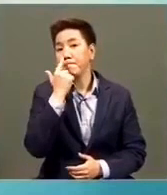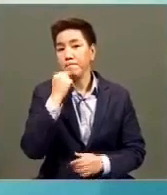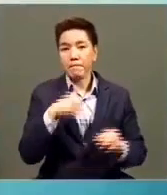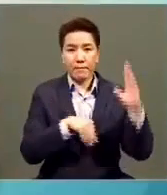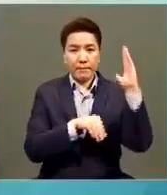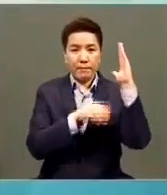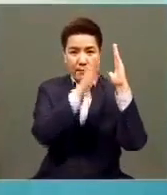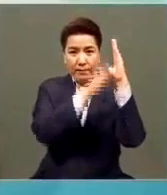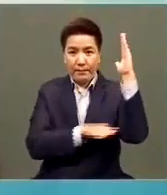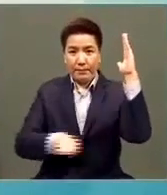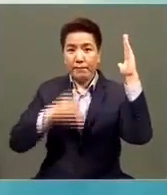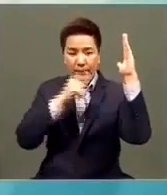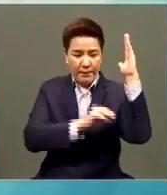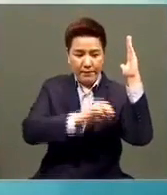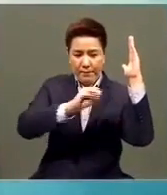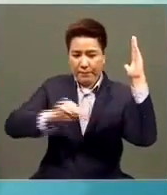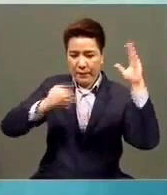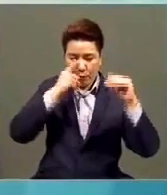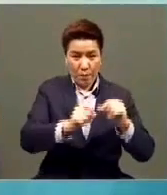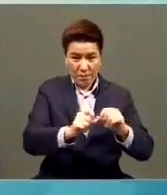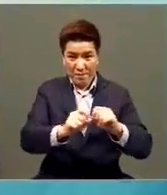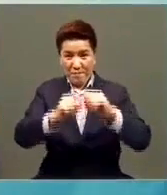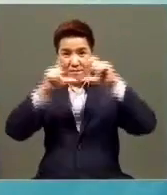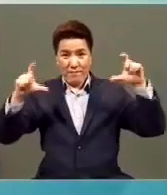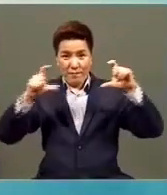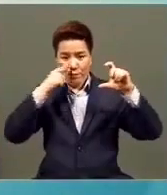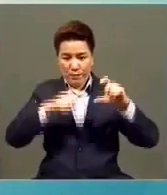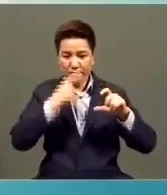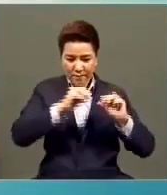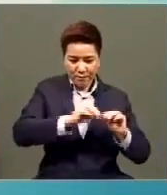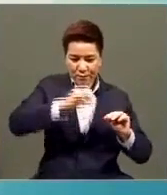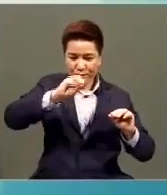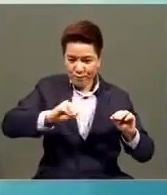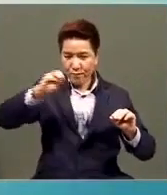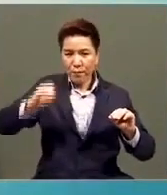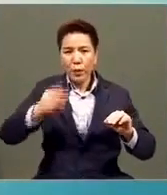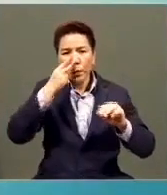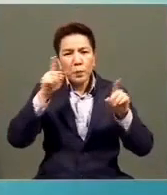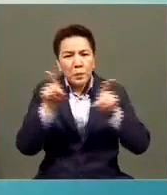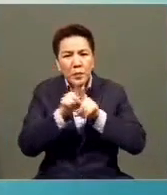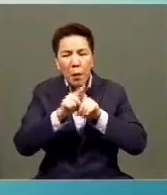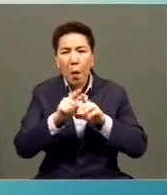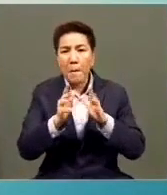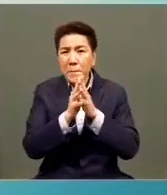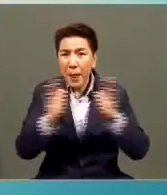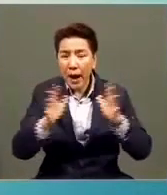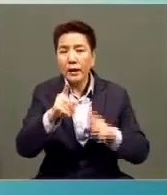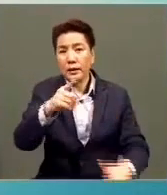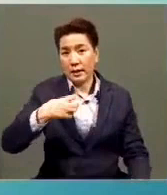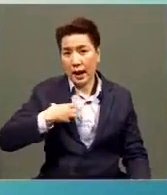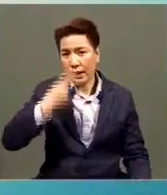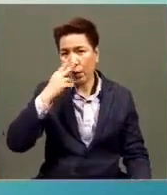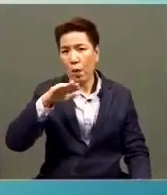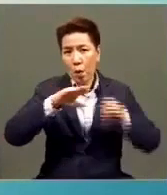ขยายใหญ่นิดนึงนะคะก็จะเห็นชัดว่าในส่วนของตัวเลขดูเหมือนจะเป็นตัวเลขที่สูงพวกเราอยากจะเห็น